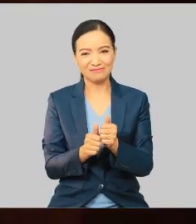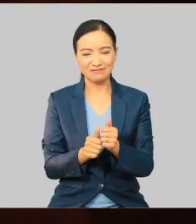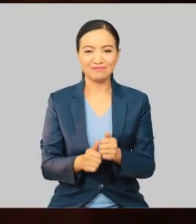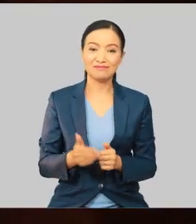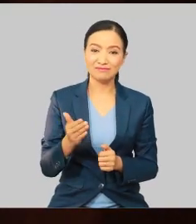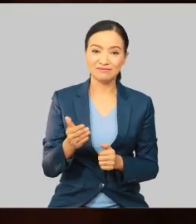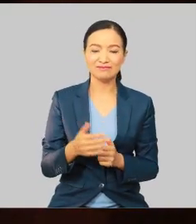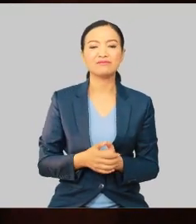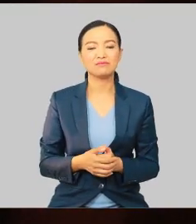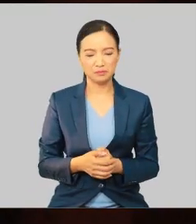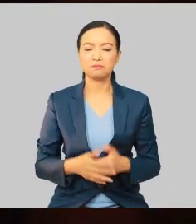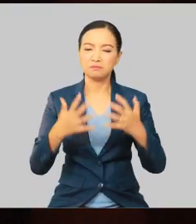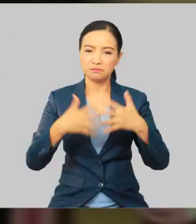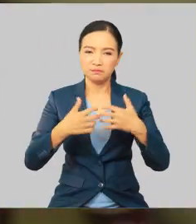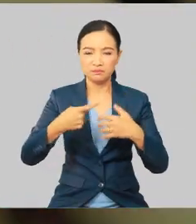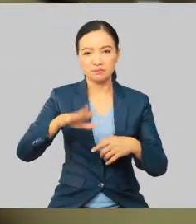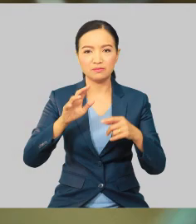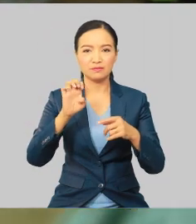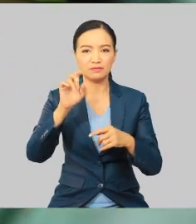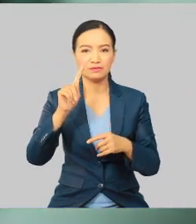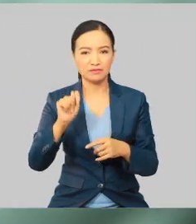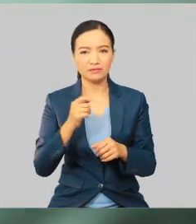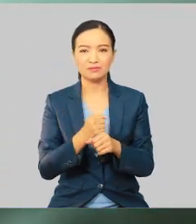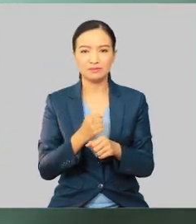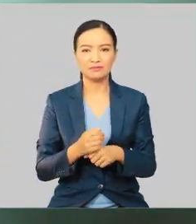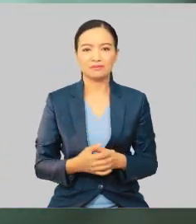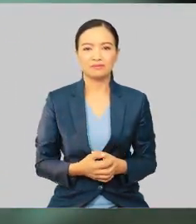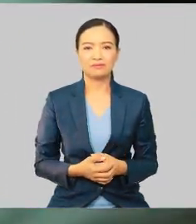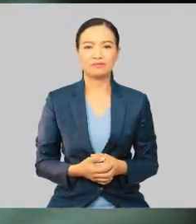และอังุ่นก็เป็นควบคุมผลิตนะครับ